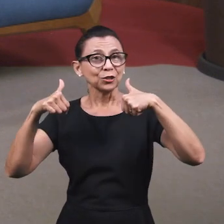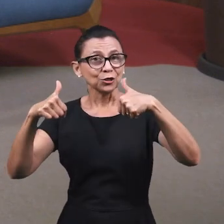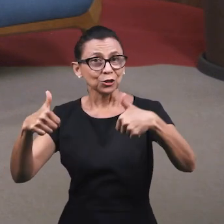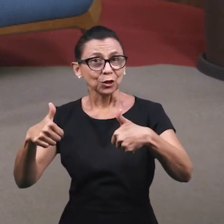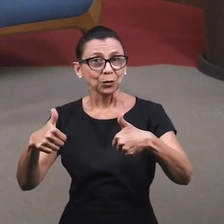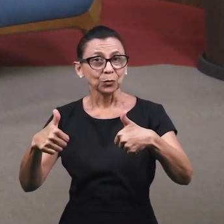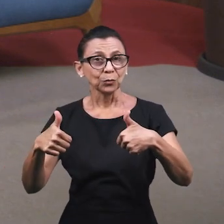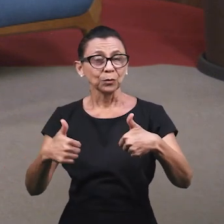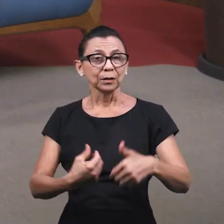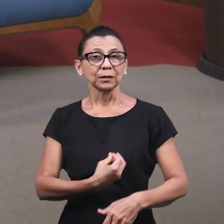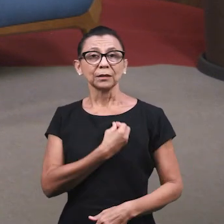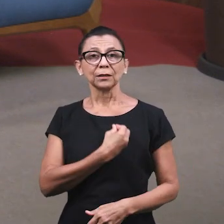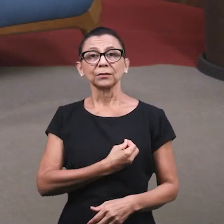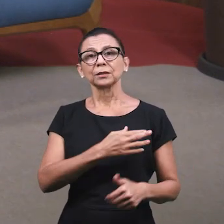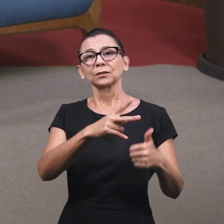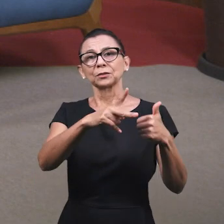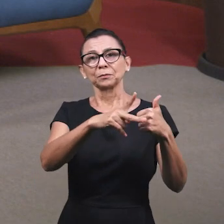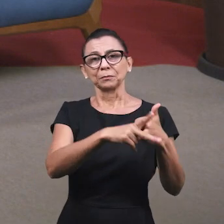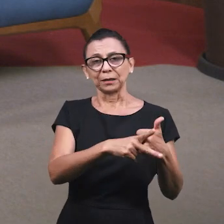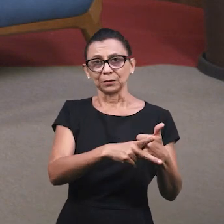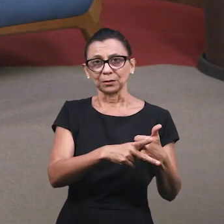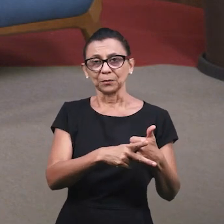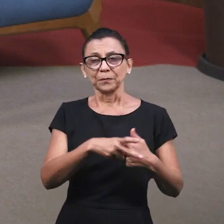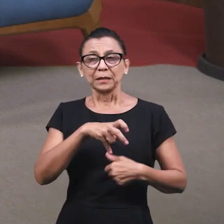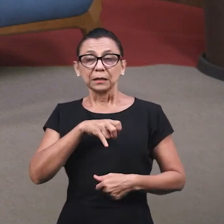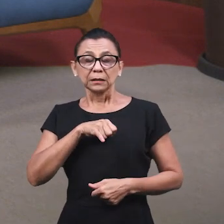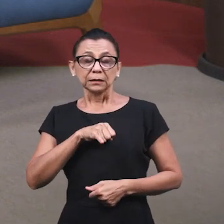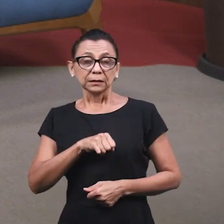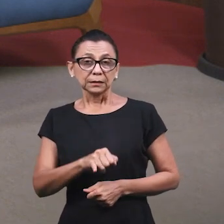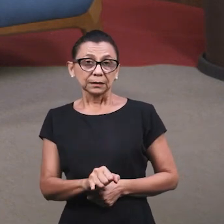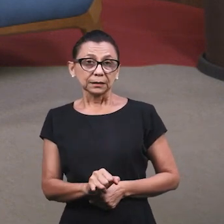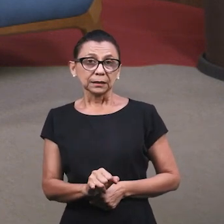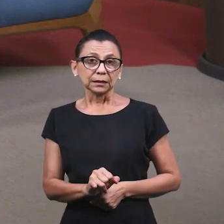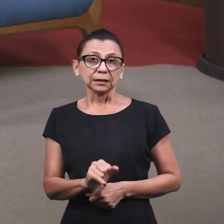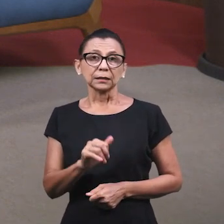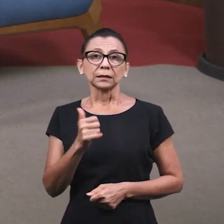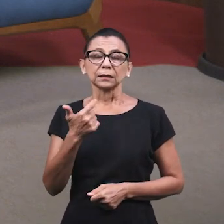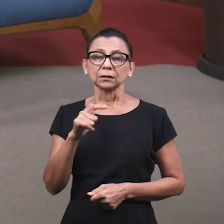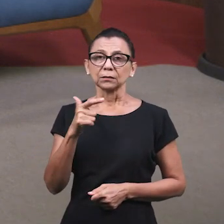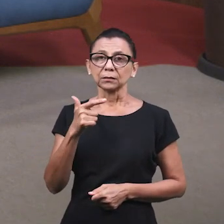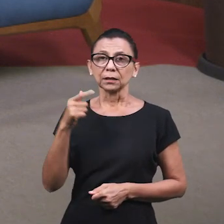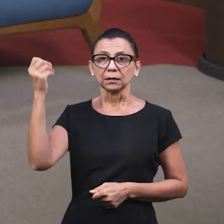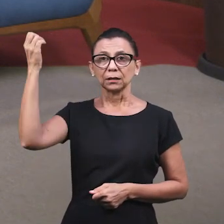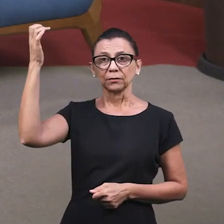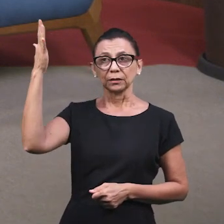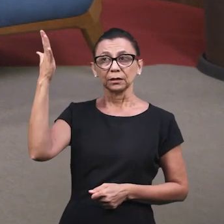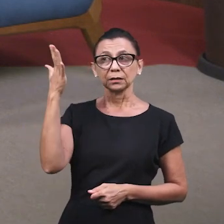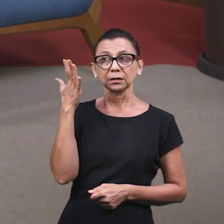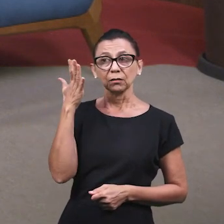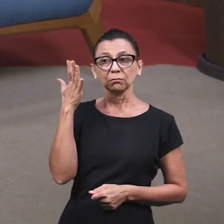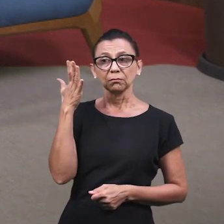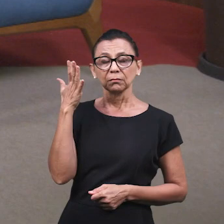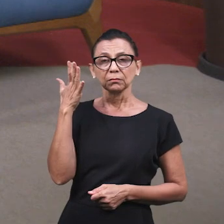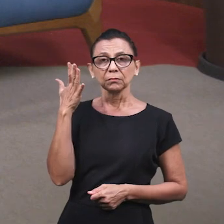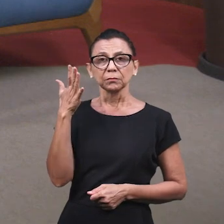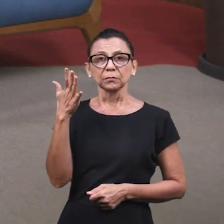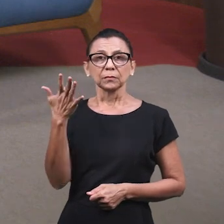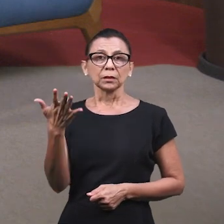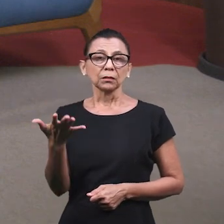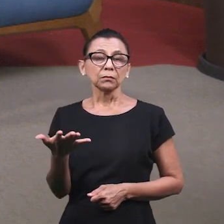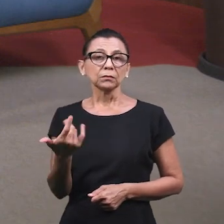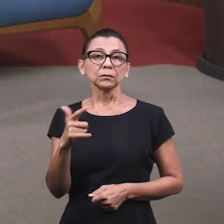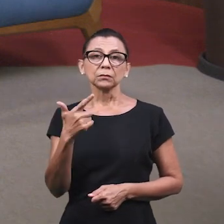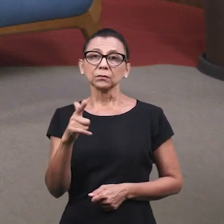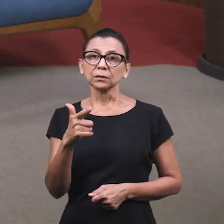Saint-Esprit, son opération du Saint-Esprit, il n'a pas de mystère. S'il n'a pas de mystère, il n'a pas l'évangile